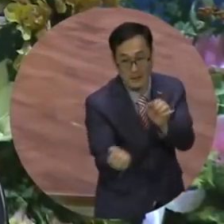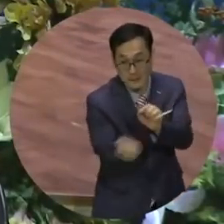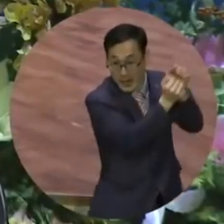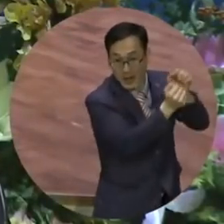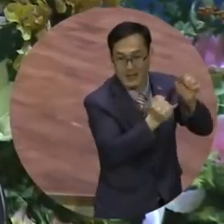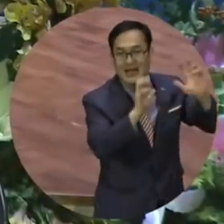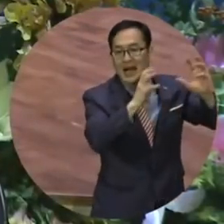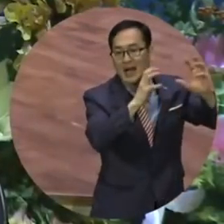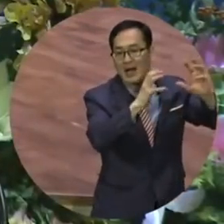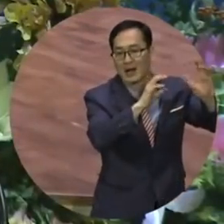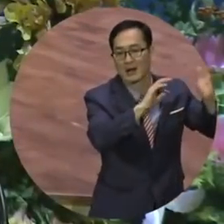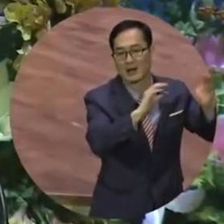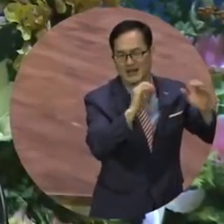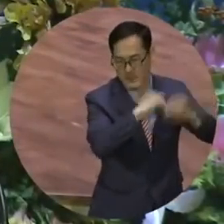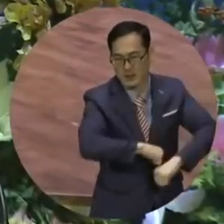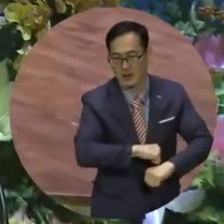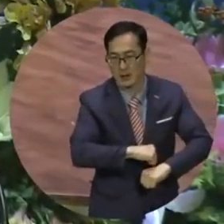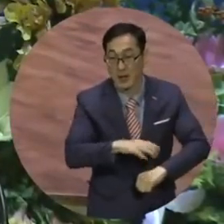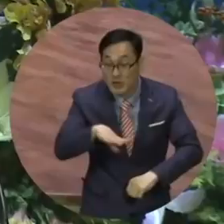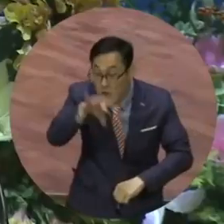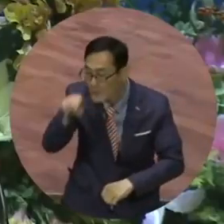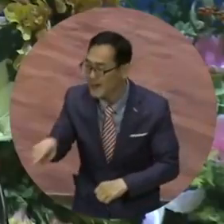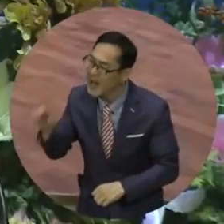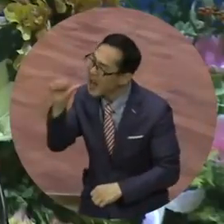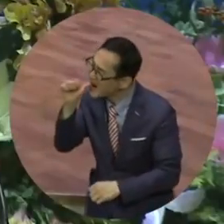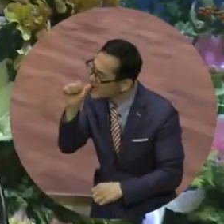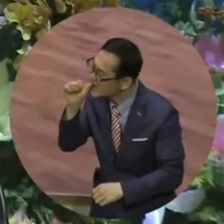누가 지켰어요? 점쟁이.